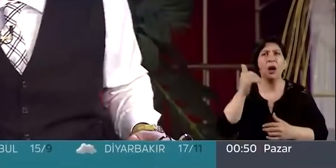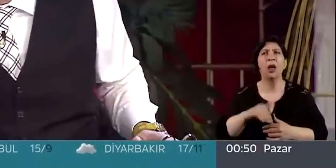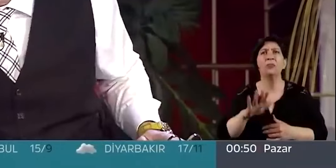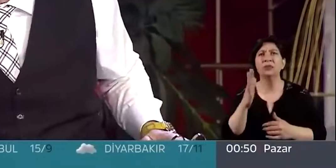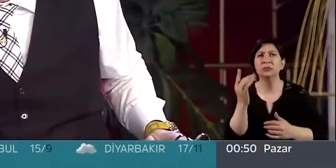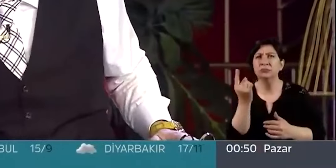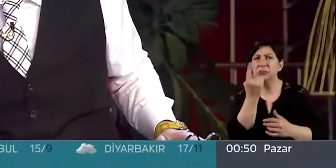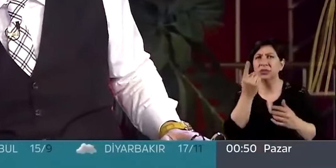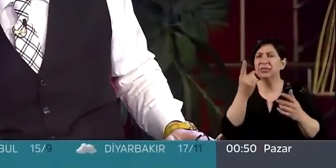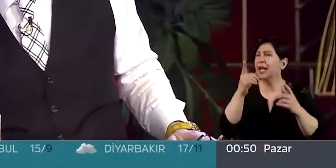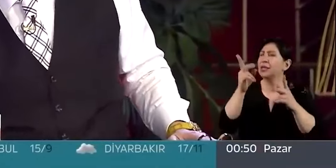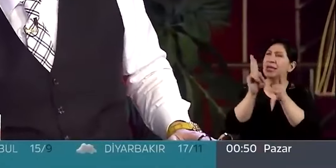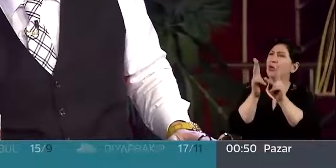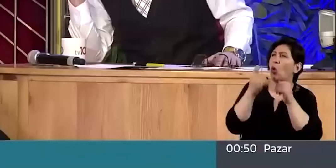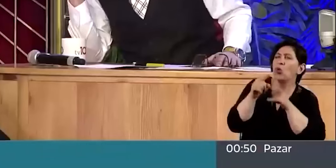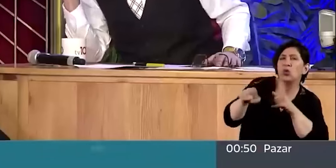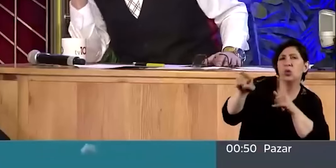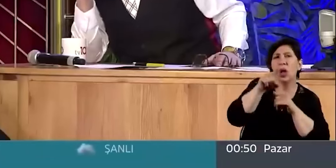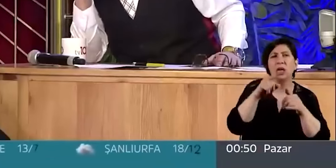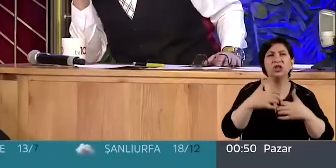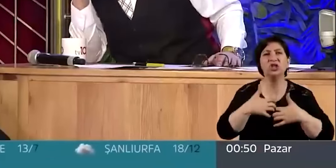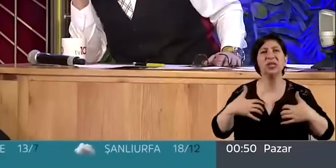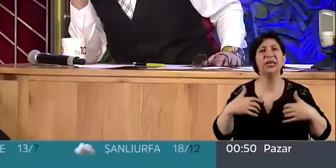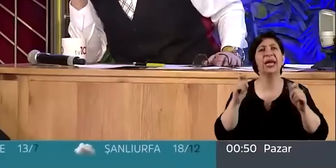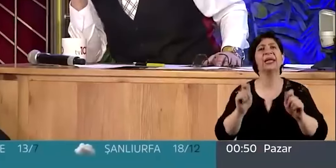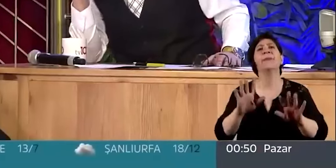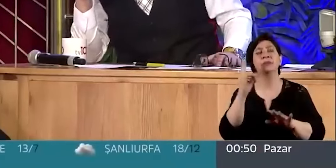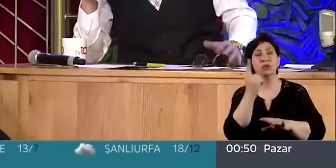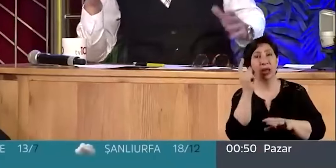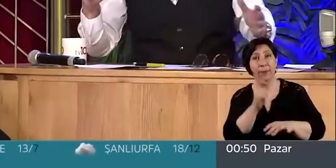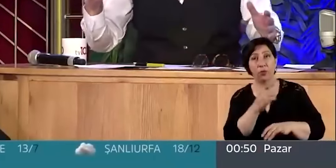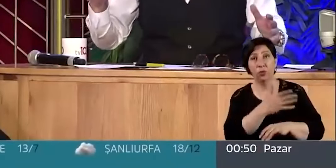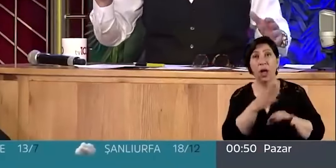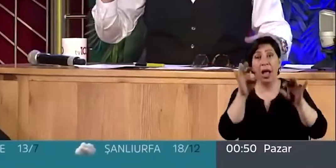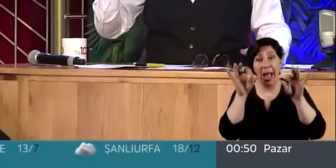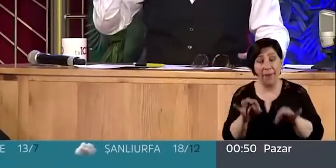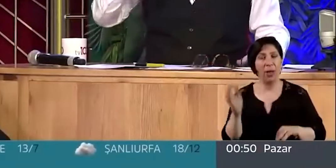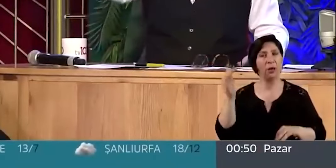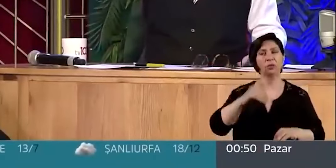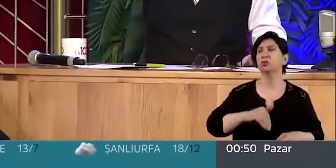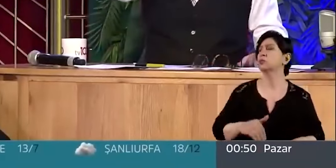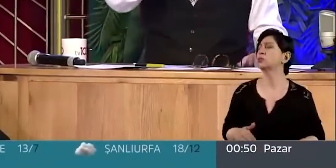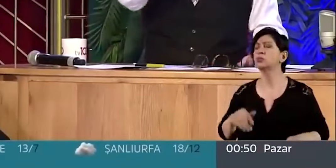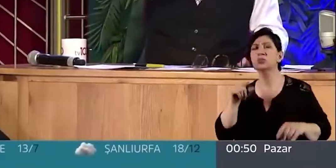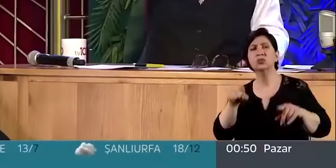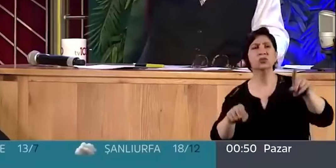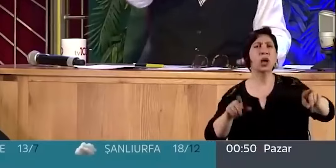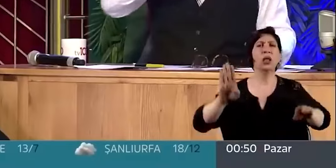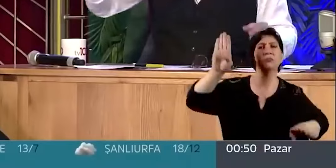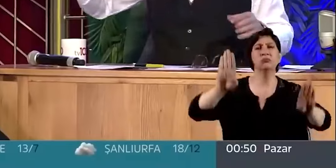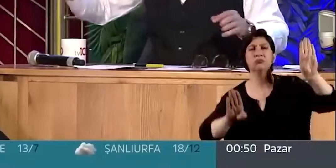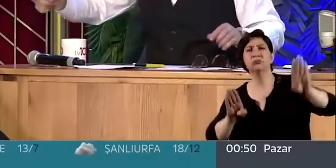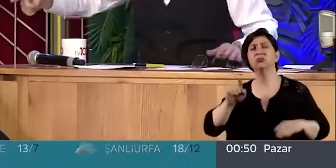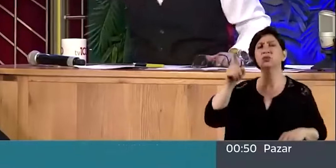bir şey ve başka hiçbir stand-upçının belki de cesaret edemediğim bir şeyi yapıyorsun. Hemen geliyorsun, diyorsun ki şunlar ellerini kaldırsın,